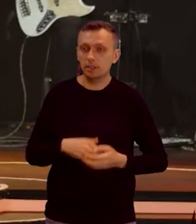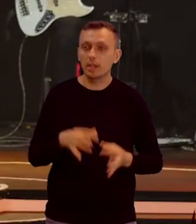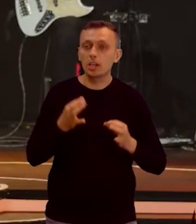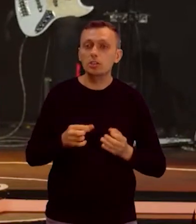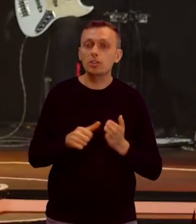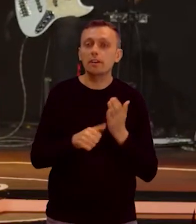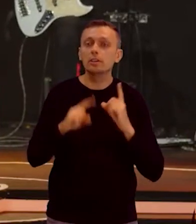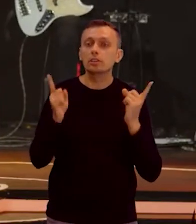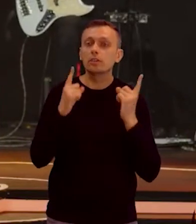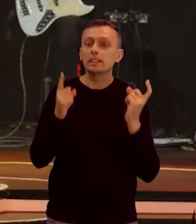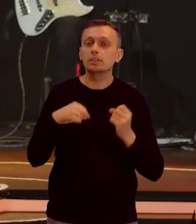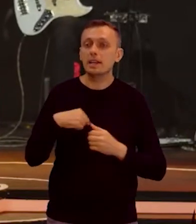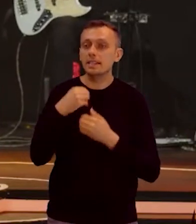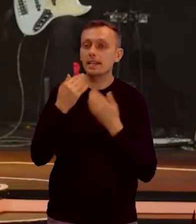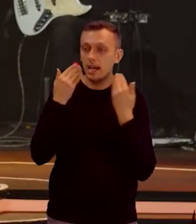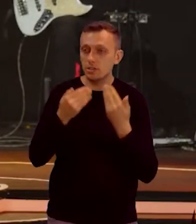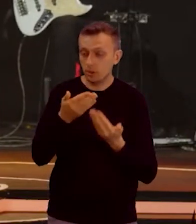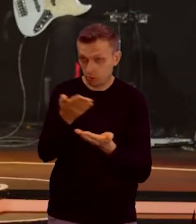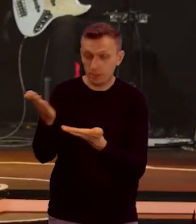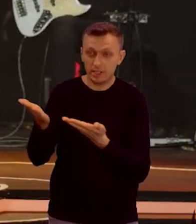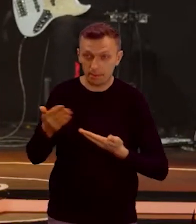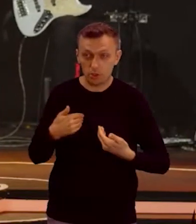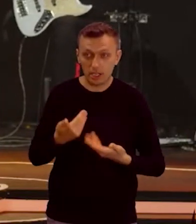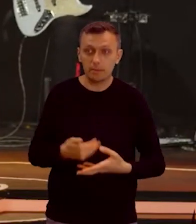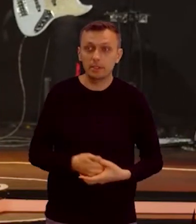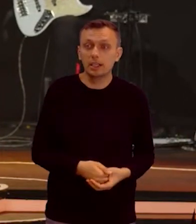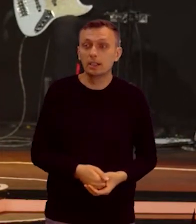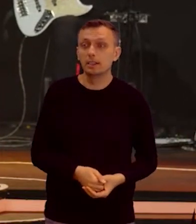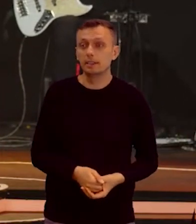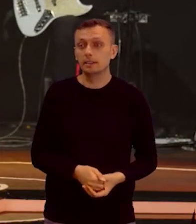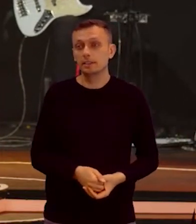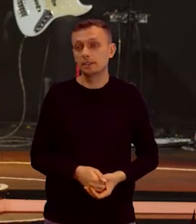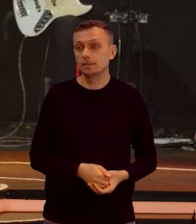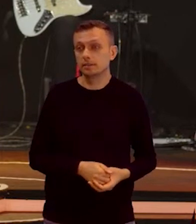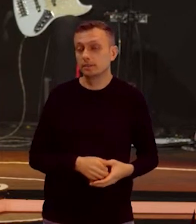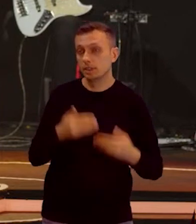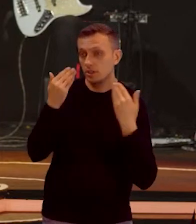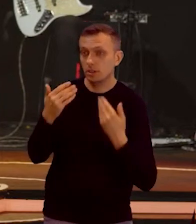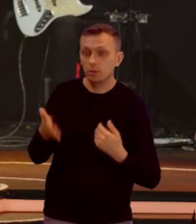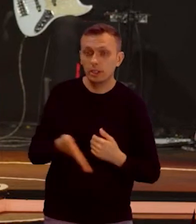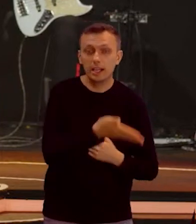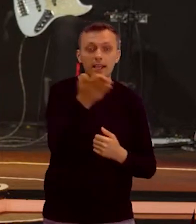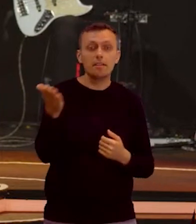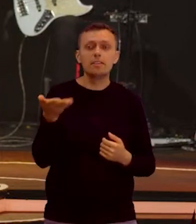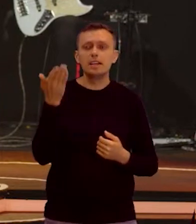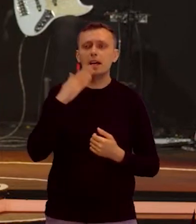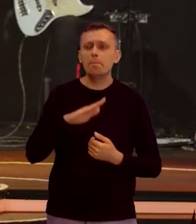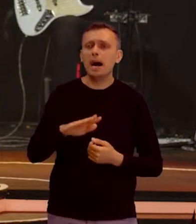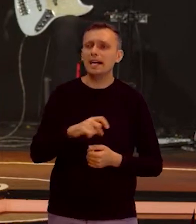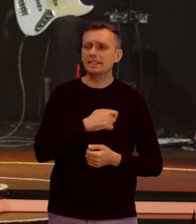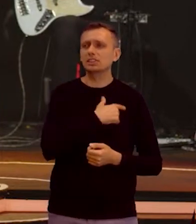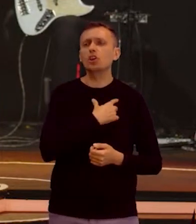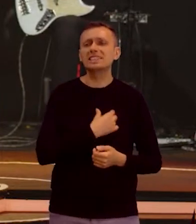Chciałam podziękować za zaproszenie, ale chciałam podziękować także za ogromną sympatię wobec naszego ukochanego programu Dajcie nam